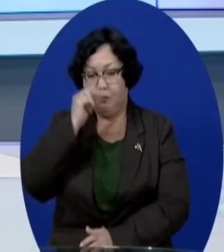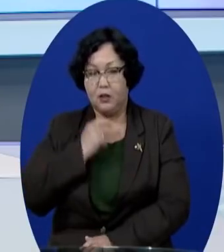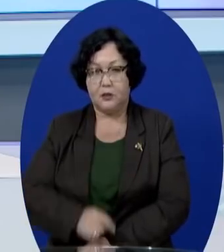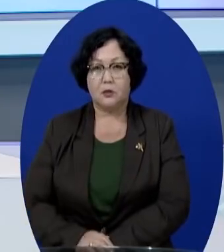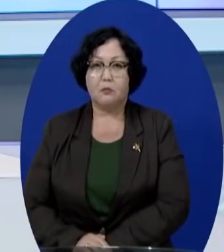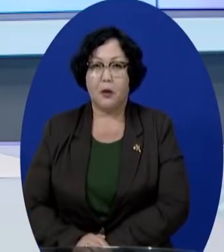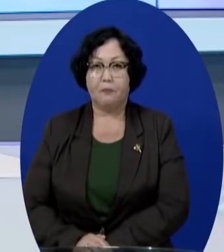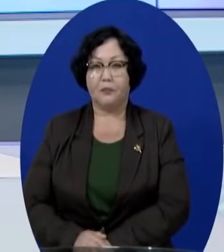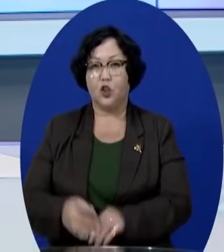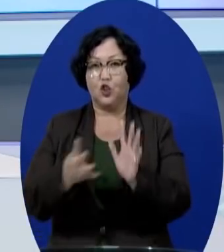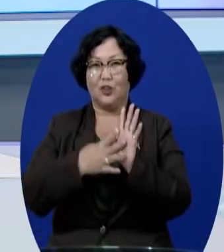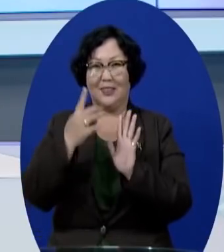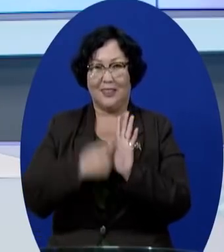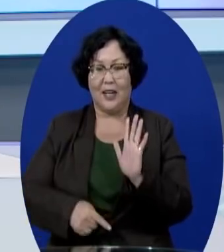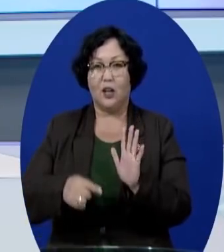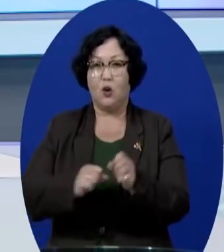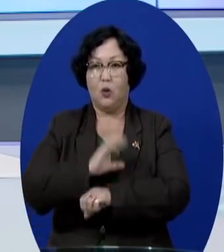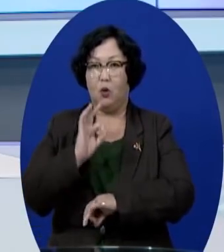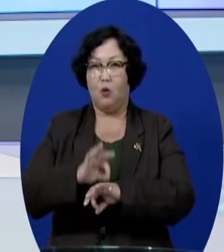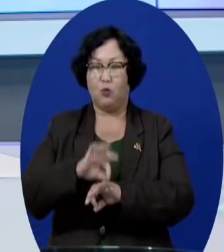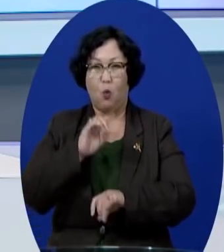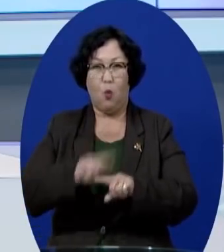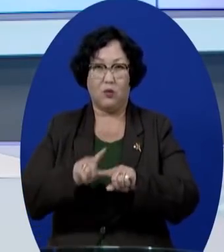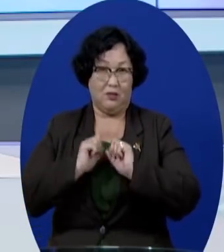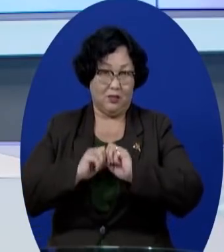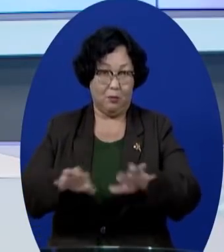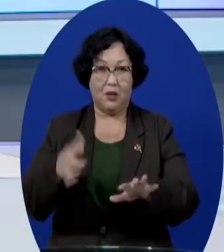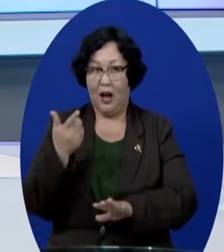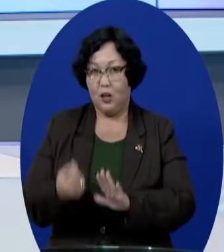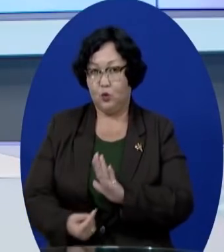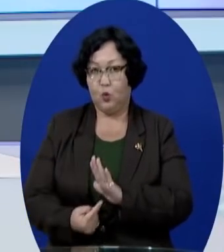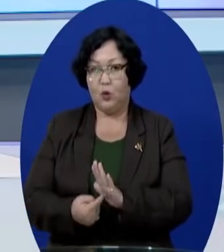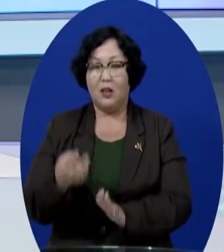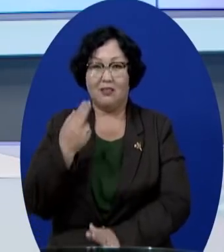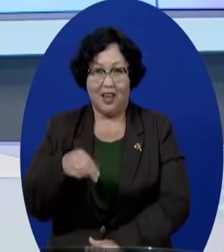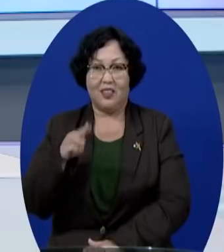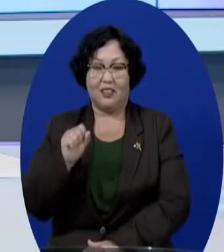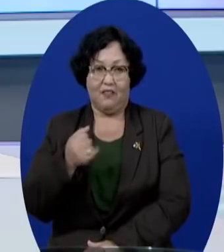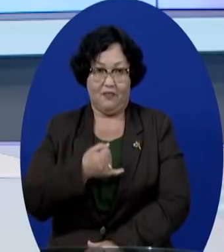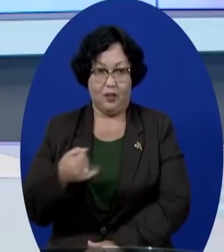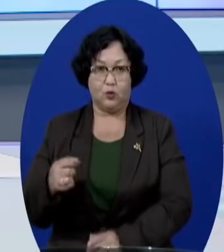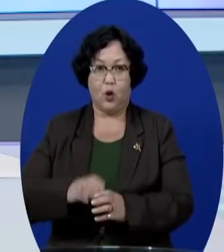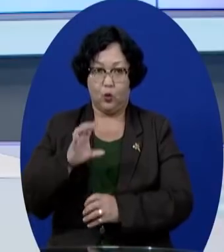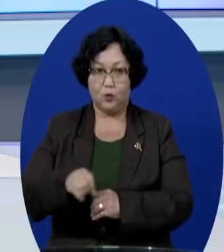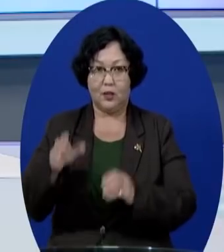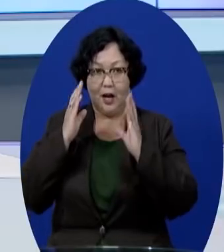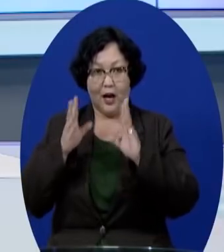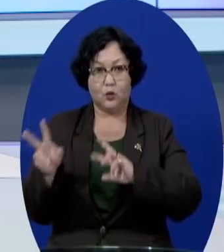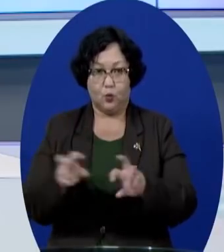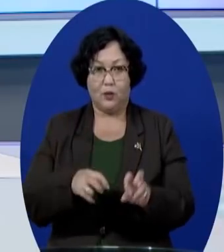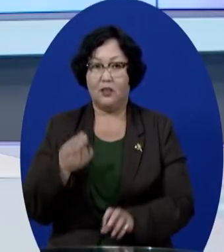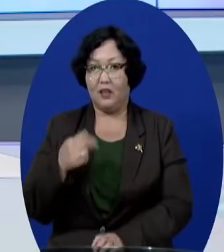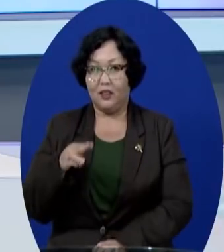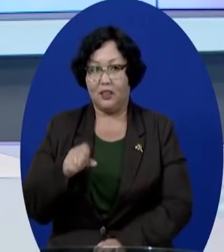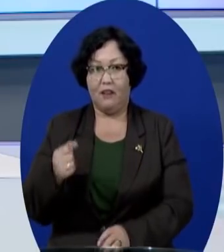Ирэх сард коронавирусны тархалт огцом нэмэгдэх нэг шалтгаан нь дельта вирусны нөлөө гэдэг эрдэмтэд хэлж байгаа. Олон улсад хийсэн судалгаагаар дельта вирус